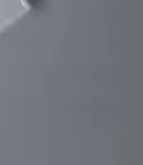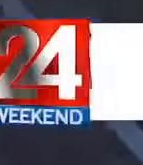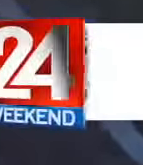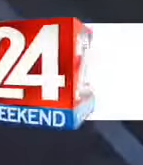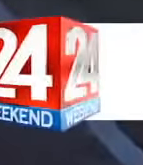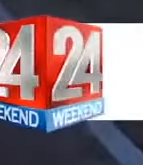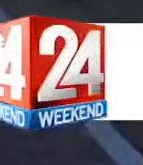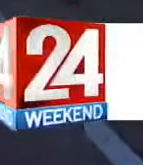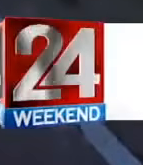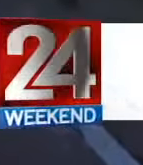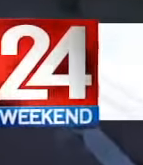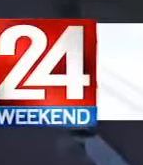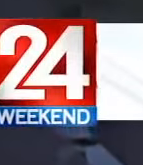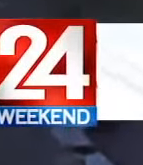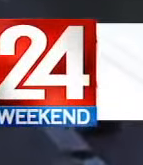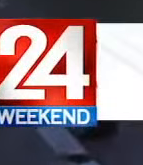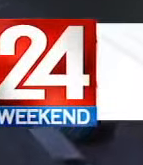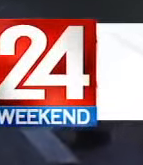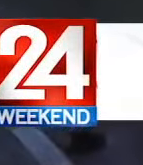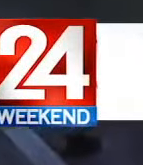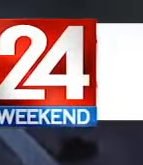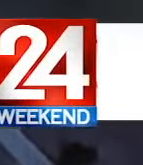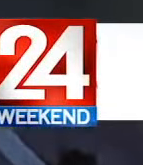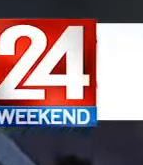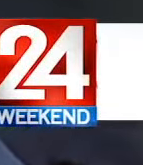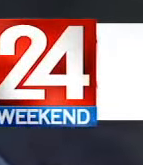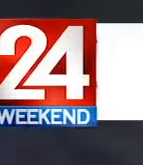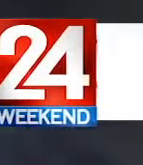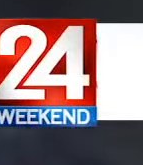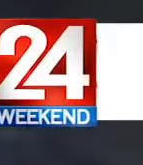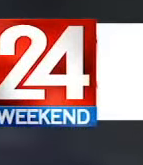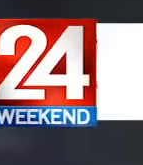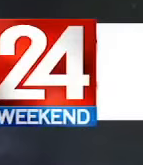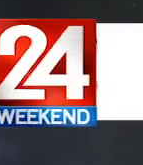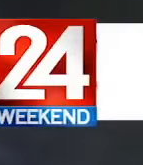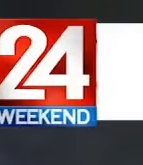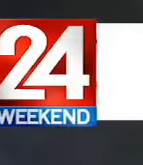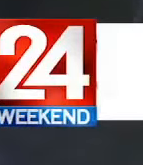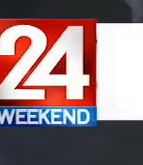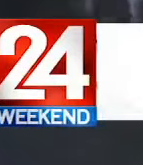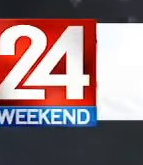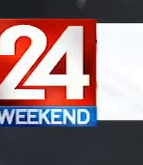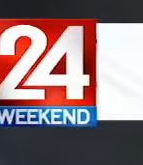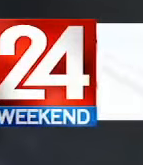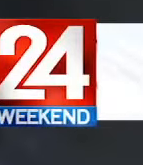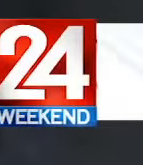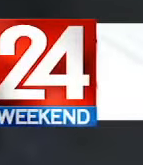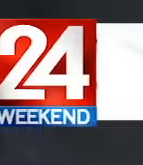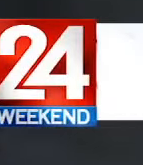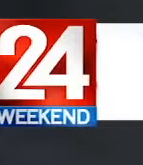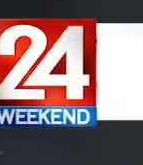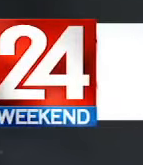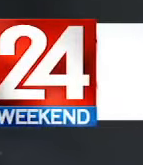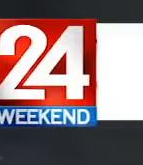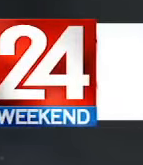Susunod! Away trapiko na uwi sa pangunguyog sa isang tricycle driver.